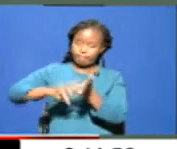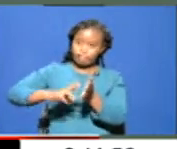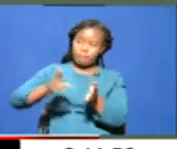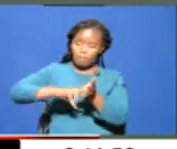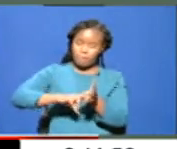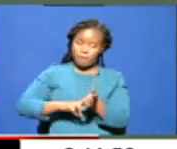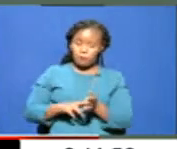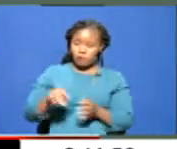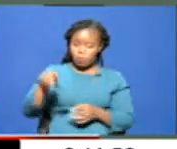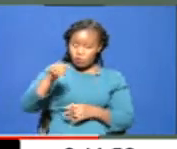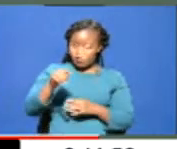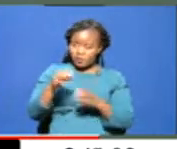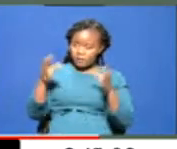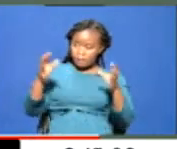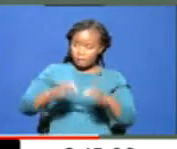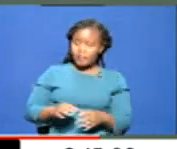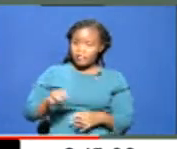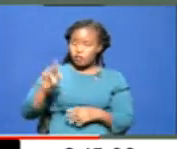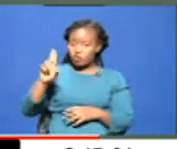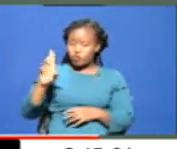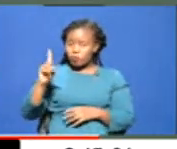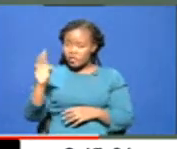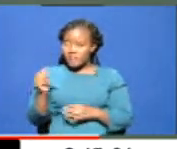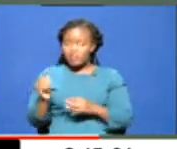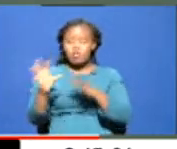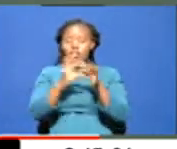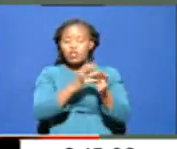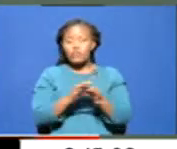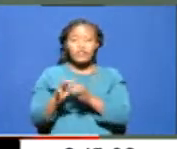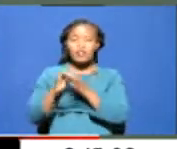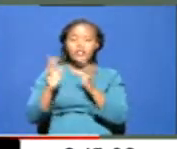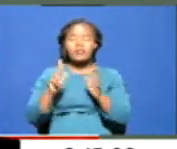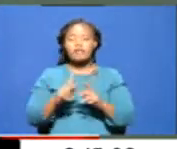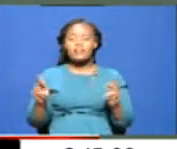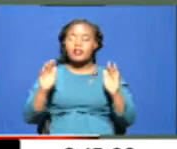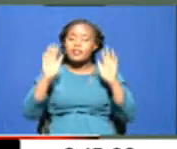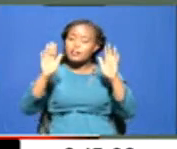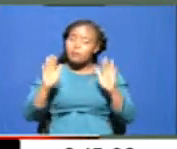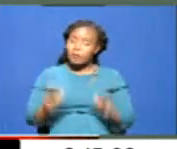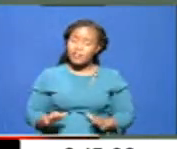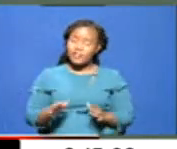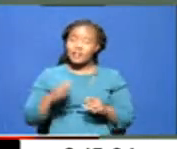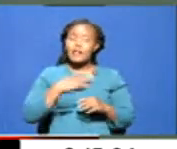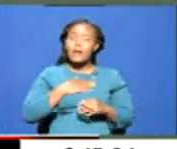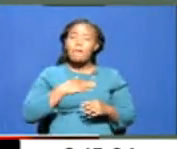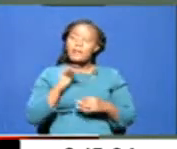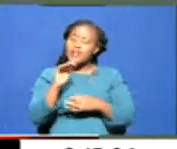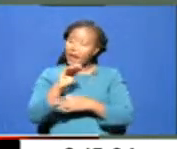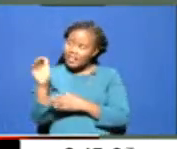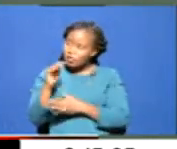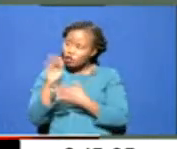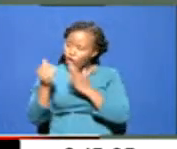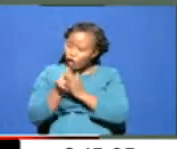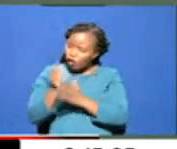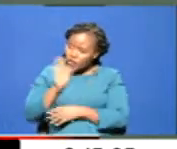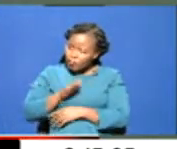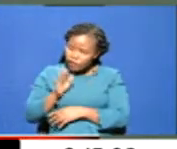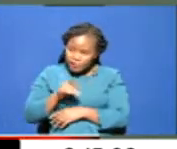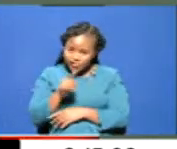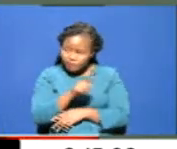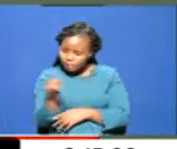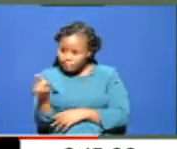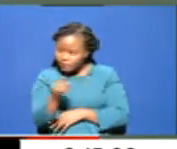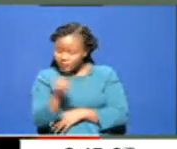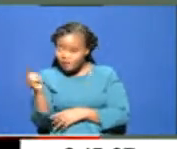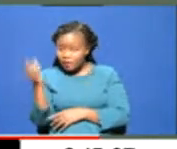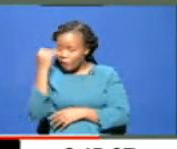UDA, umoja ndio utatupeleka mbele. Na mimi nawauliza pamoja ndugu zangu na wamama wenzangu, kwa sababu uwezo mkubwa